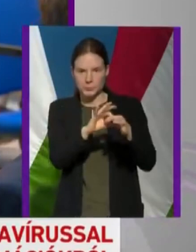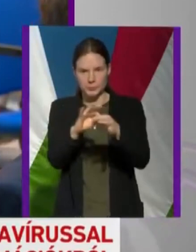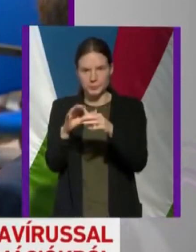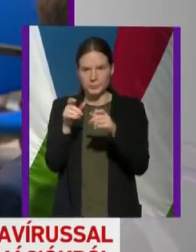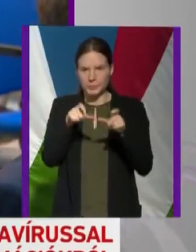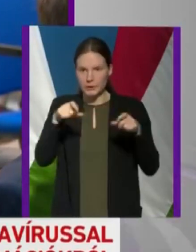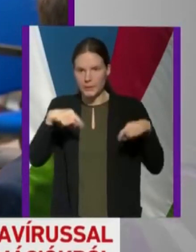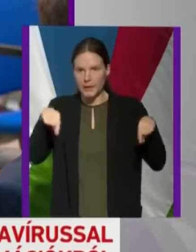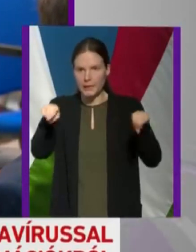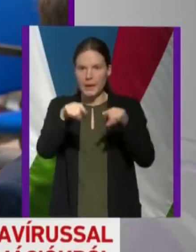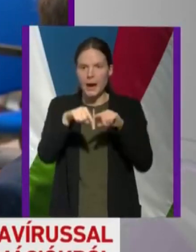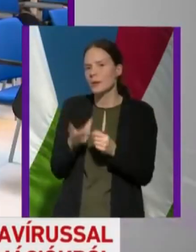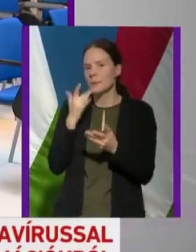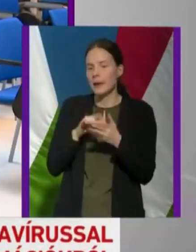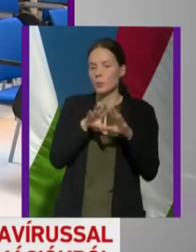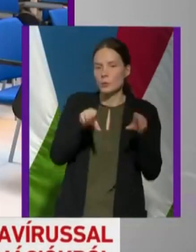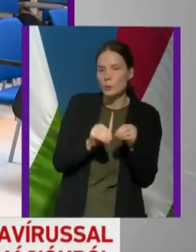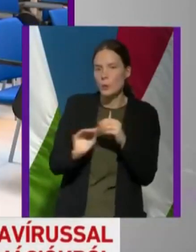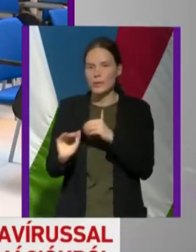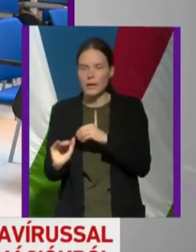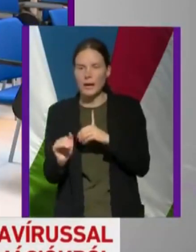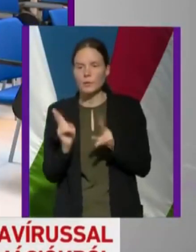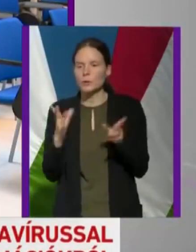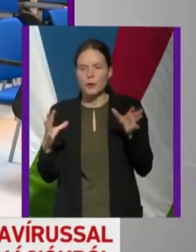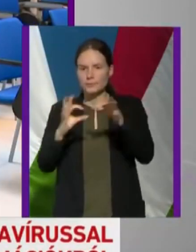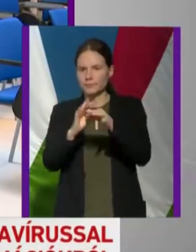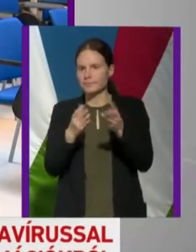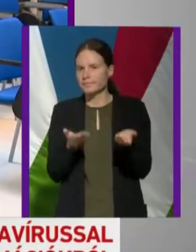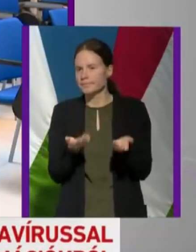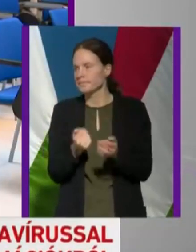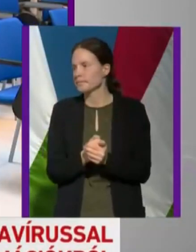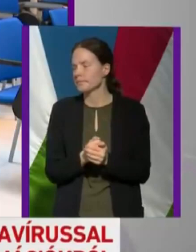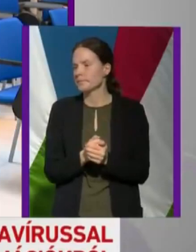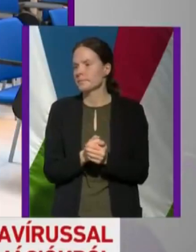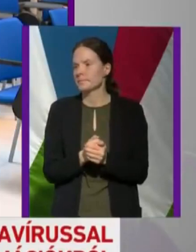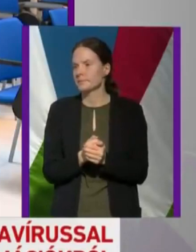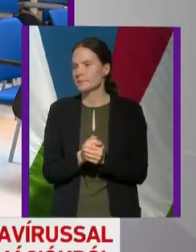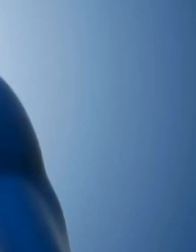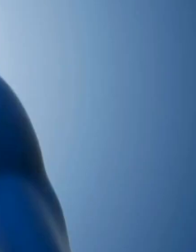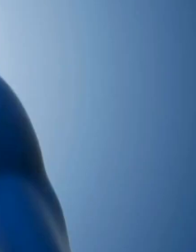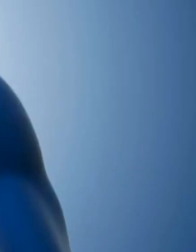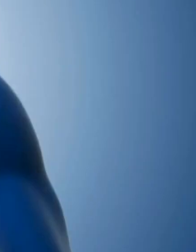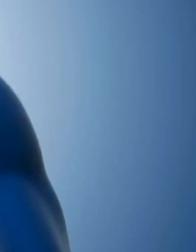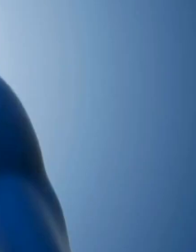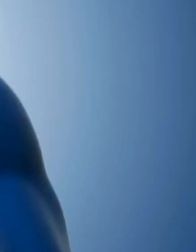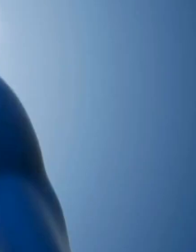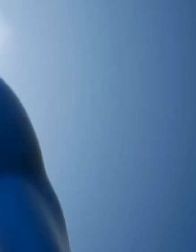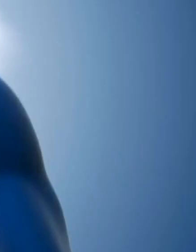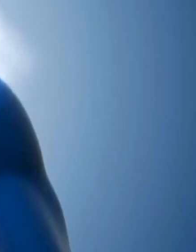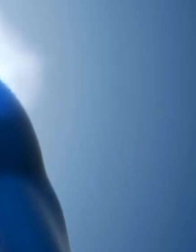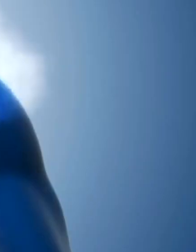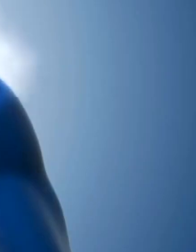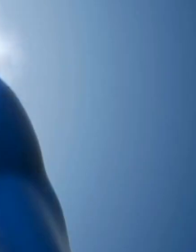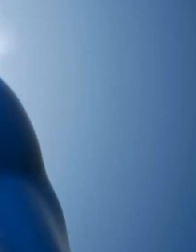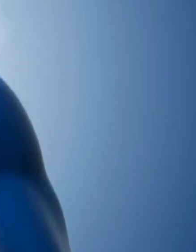a megbetegedés súlyos formája elsősorban őket érinti. Gyorsan teljed a közösségekben és intézményekben. A leggyakoribb tünetek közé